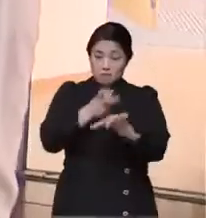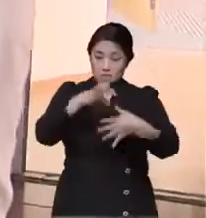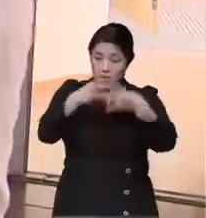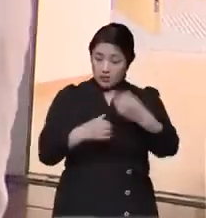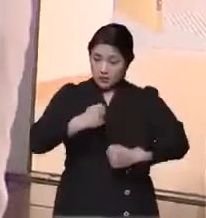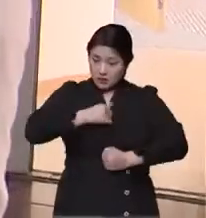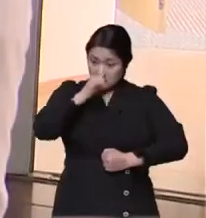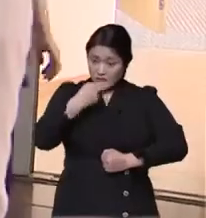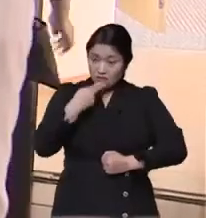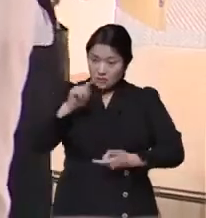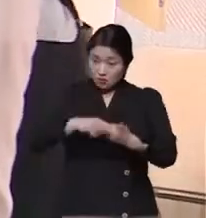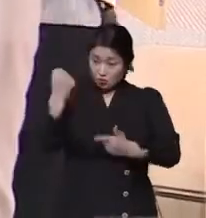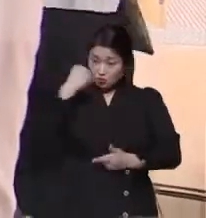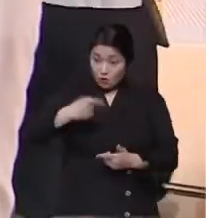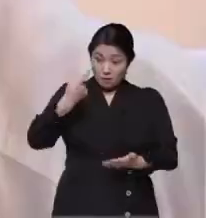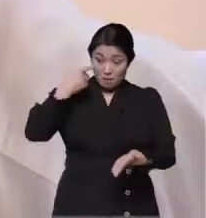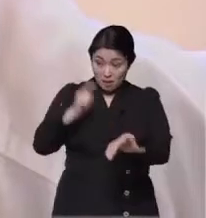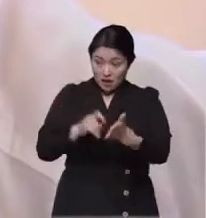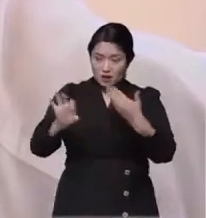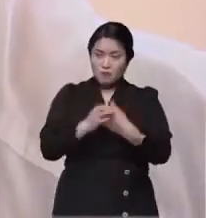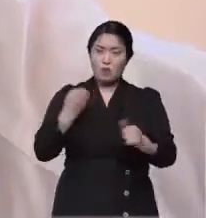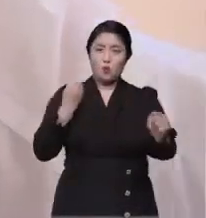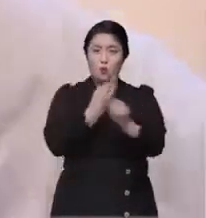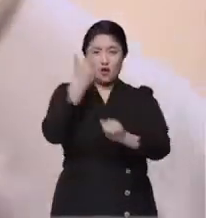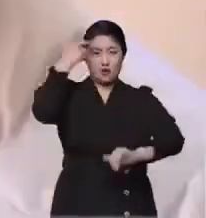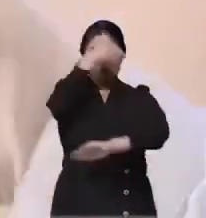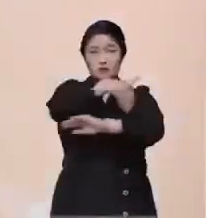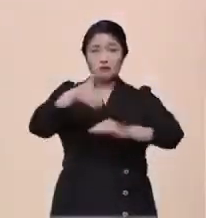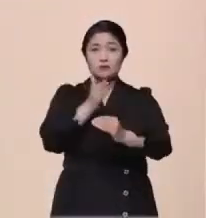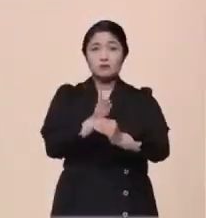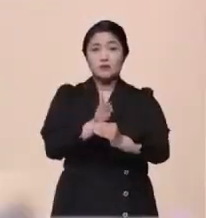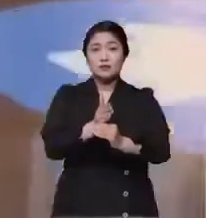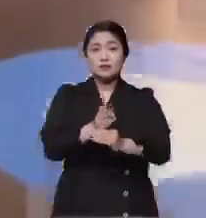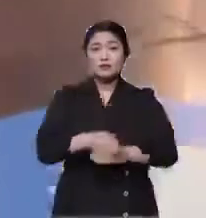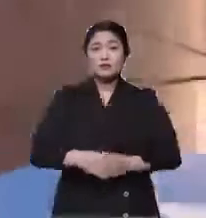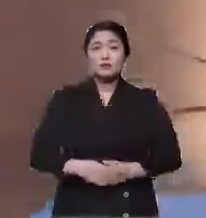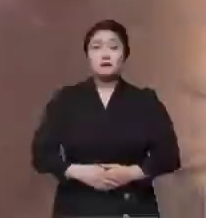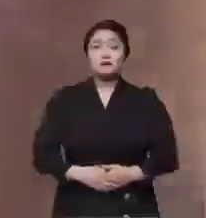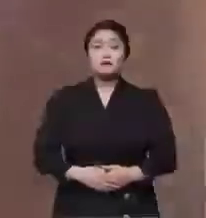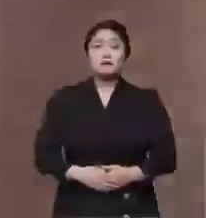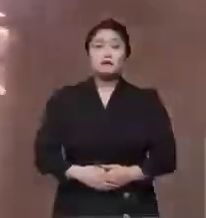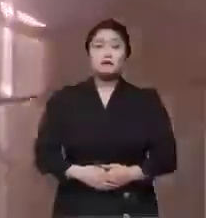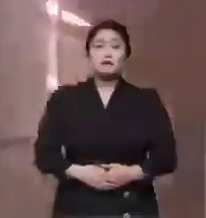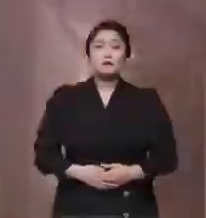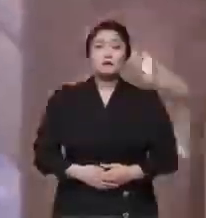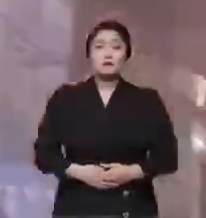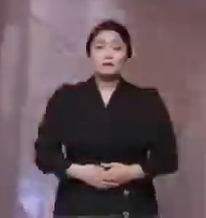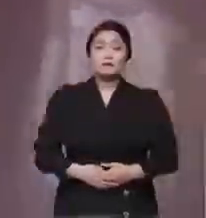졌는지 조사에 위반 사실이 드러나면 고발할 예정입니다 kbc 박성호 입니다